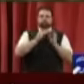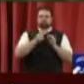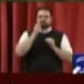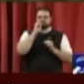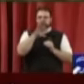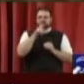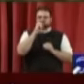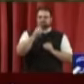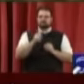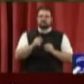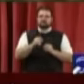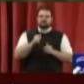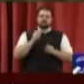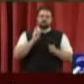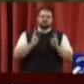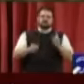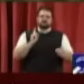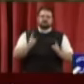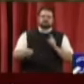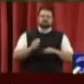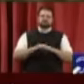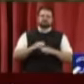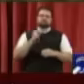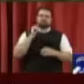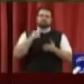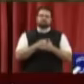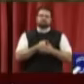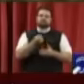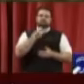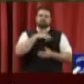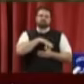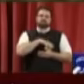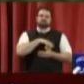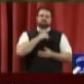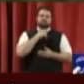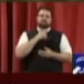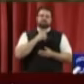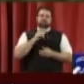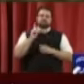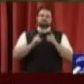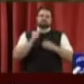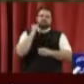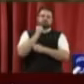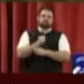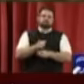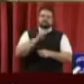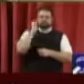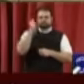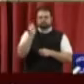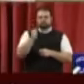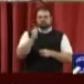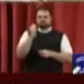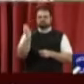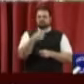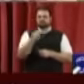rănești până în străfunduri. Pe când dacă îi dat cu o sabie sau cu un par, l-ai lovit doar în corpul fizic. Te lădezi că se mai spune că vorbele trec, dar faptele